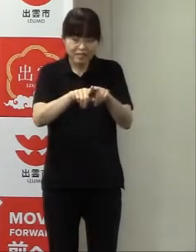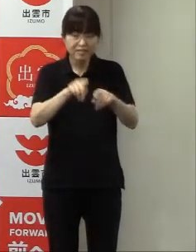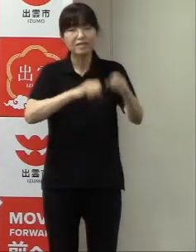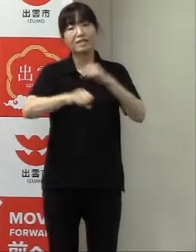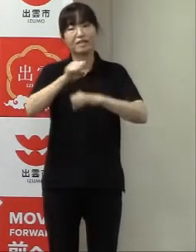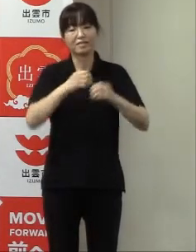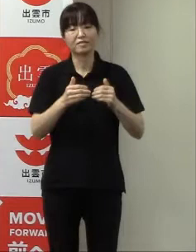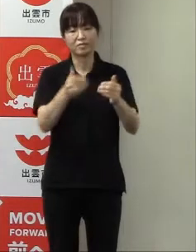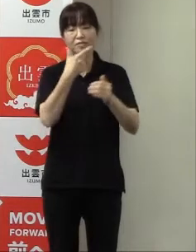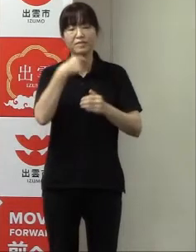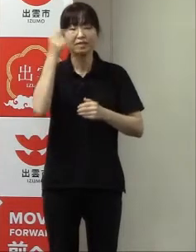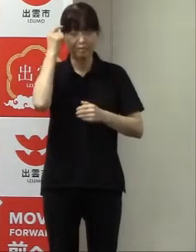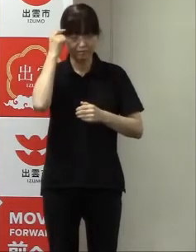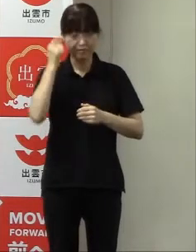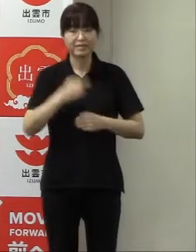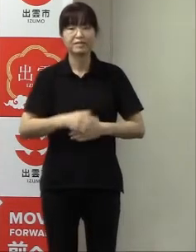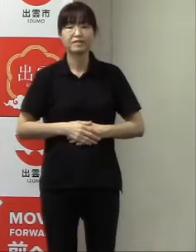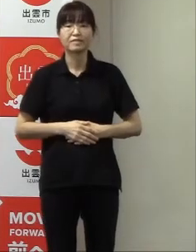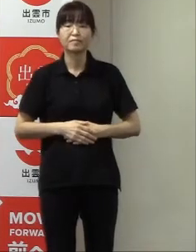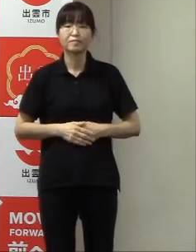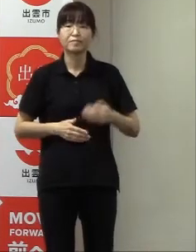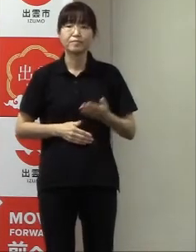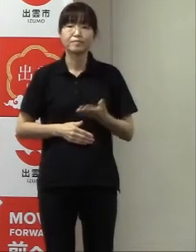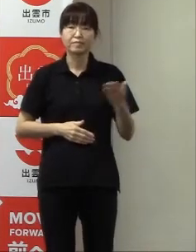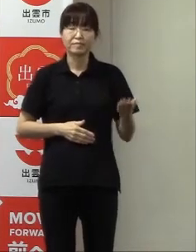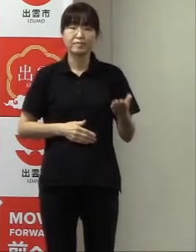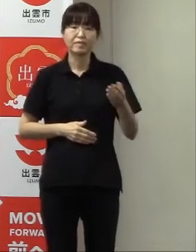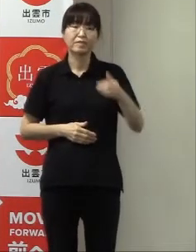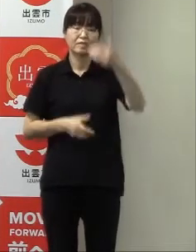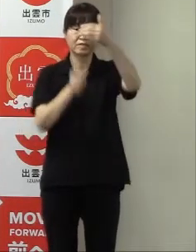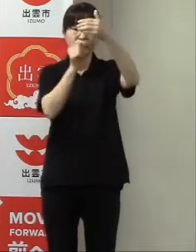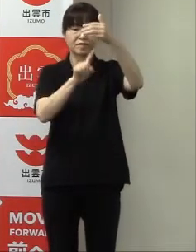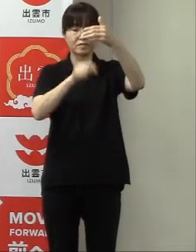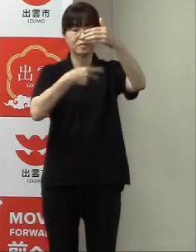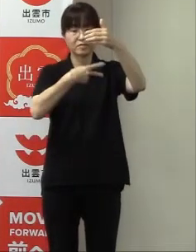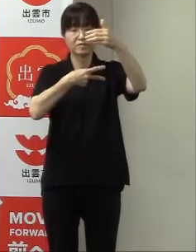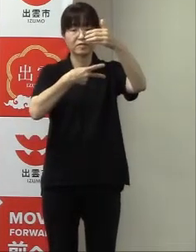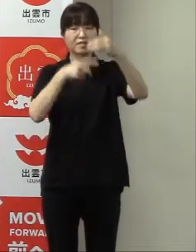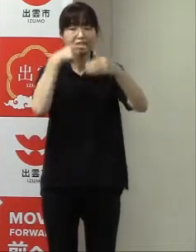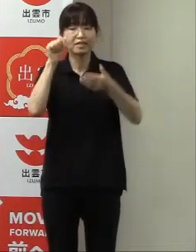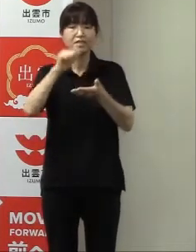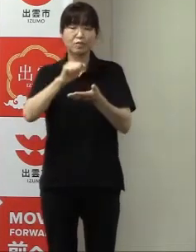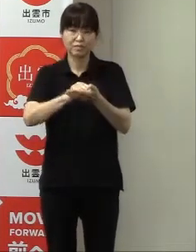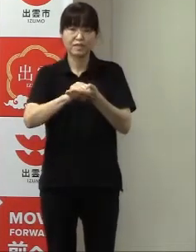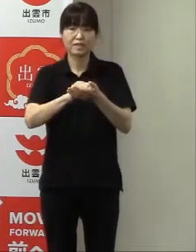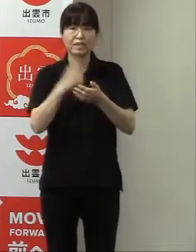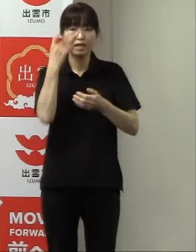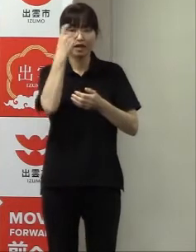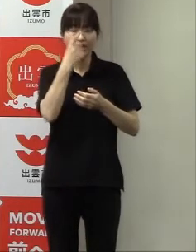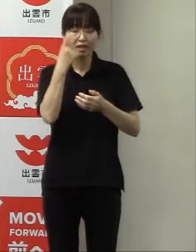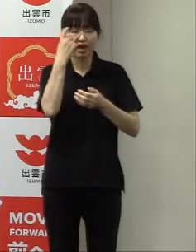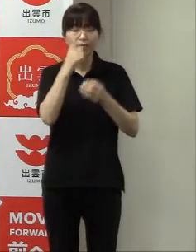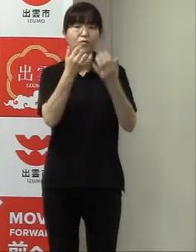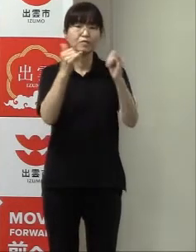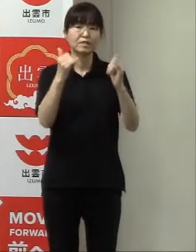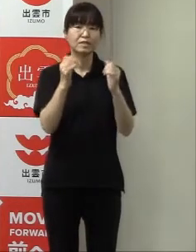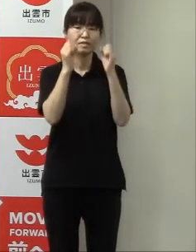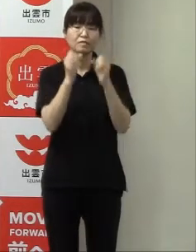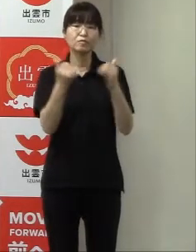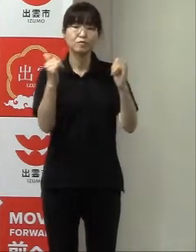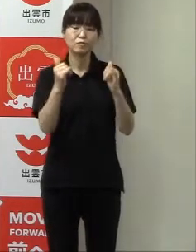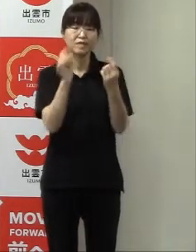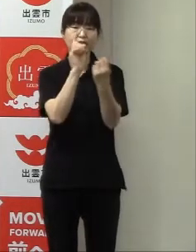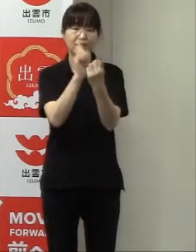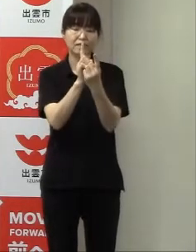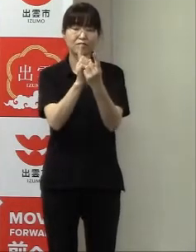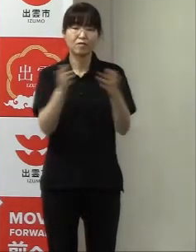。もう一つがですね、12日の日曜日なんですけど、外国人住民対象の合同